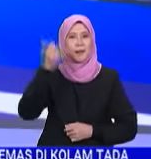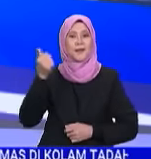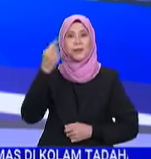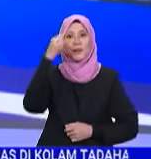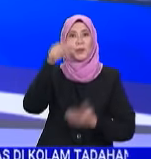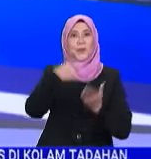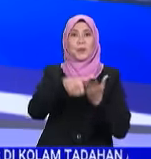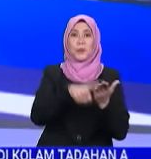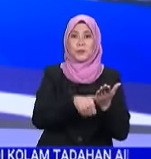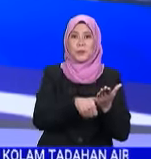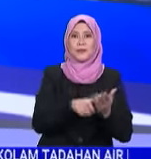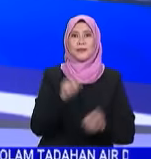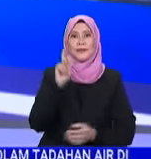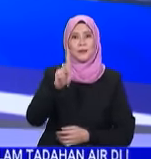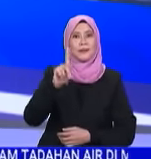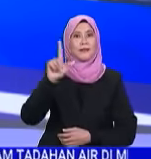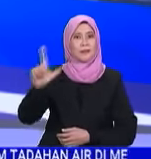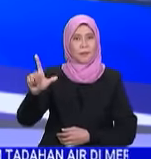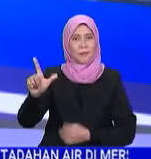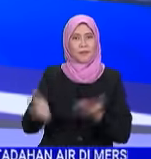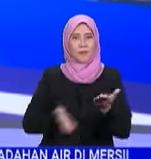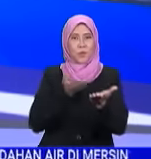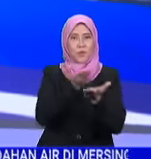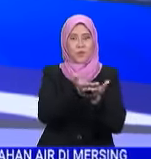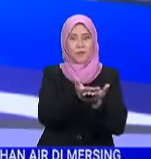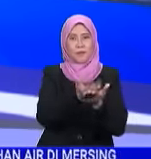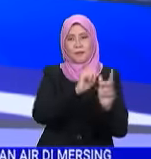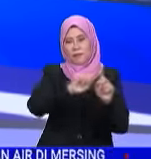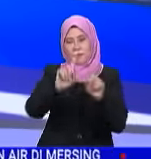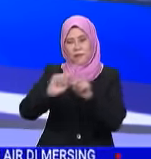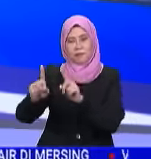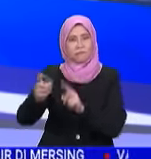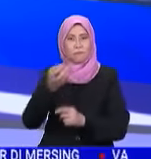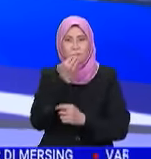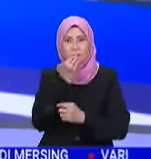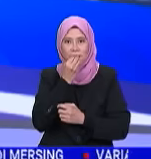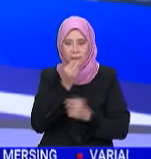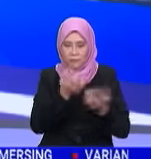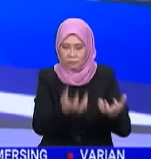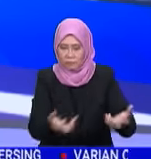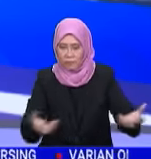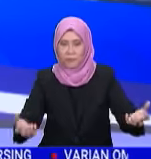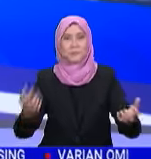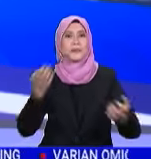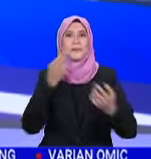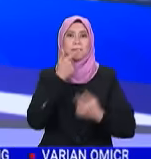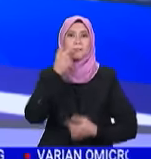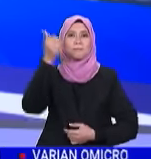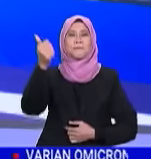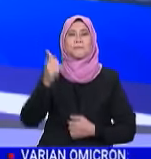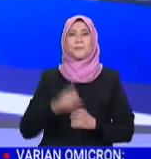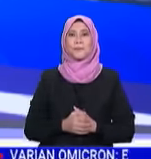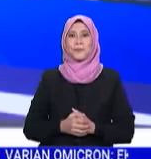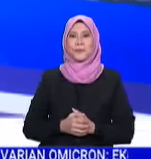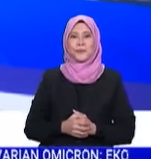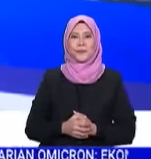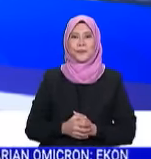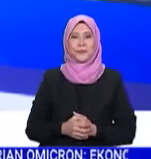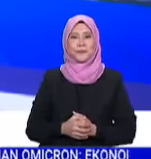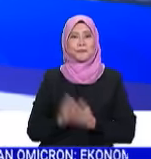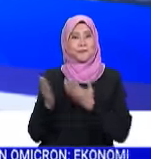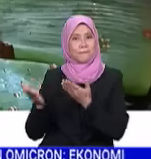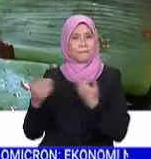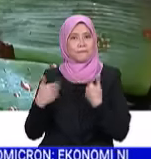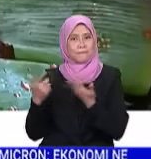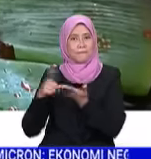membelibela Kuala Lumpur juga menawarkan pelbagai pilihan hidangan makanan yang enak Audi Mohamad Nor ada perkongsiannya